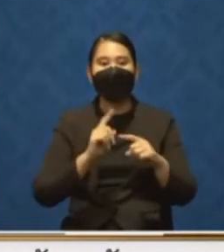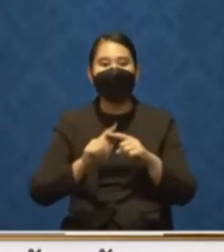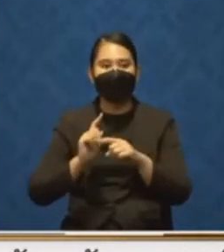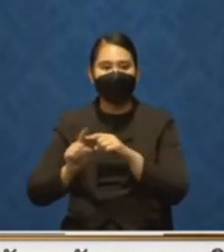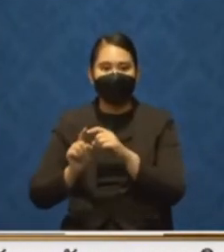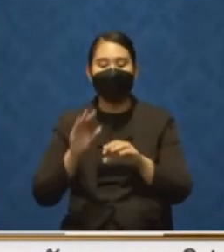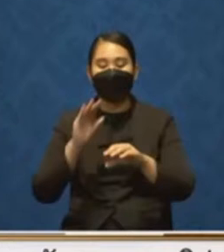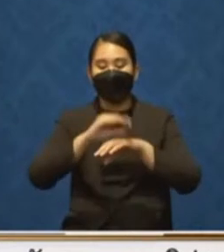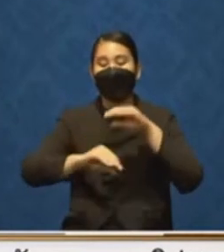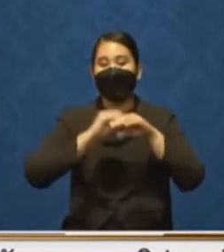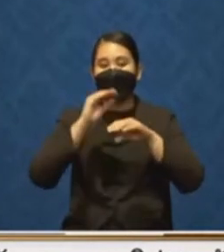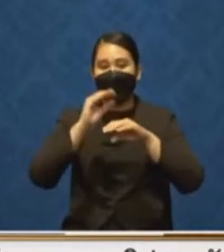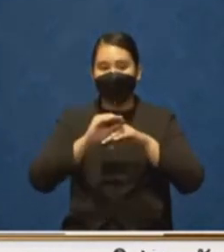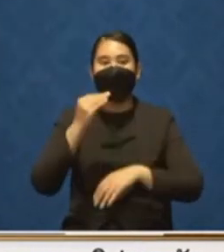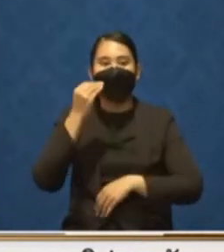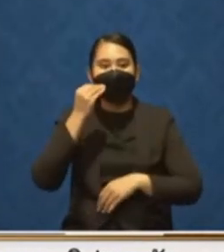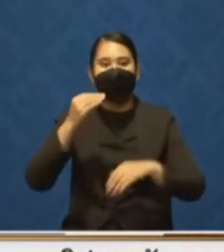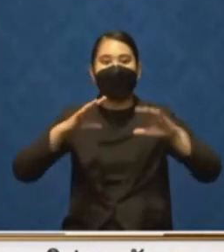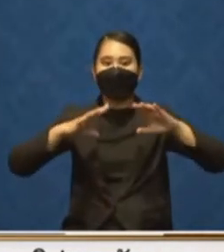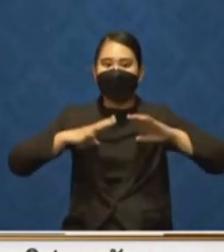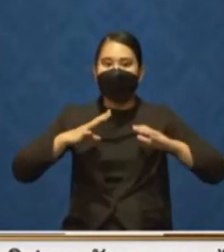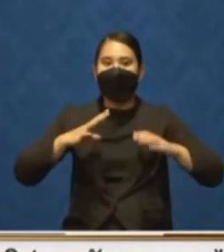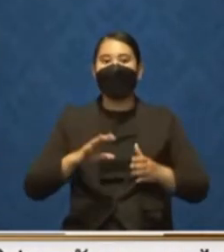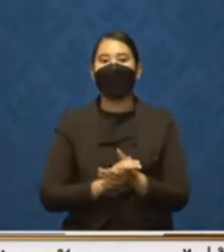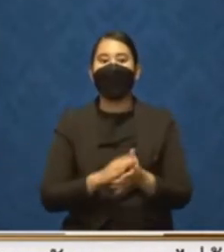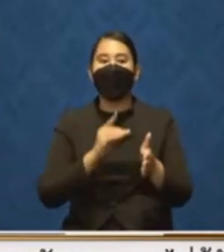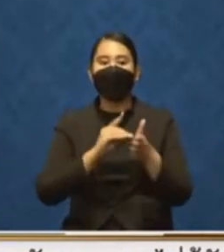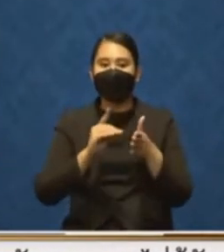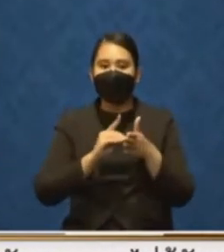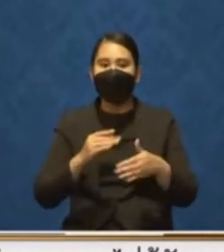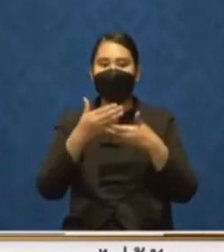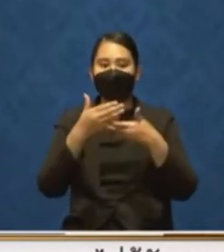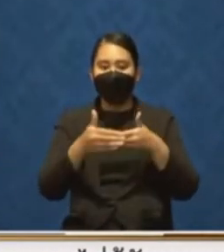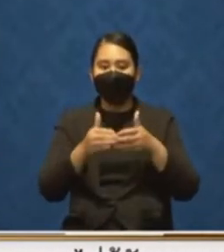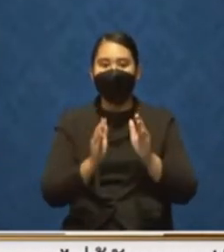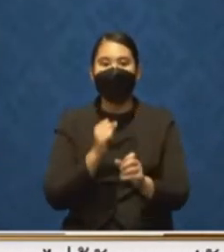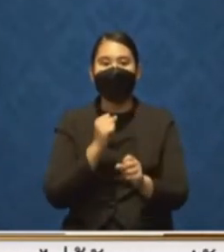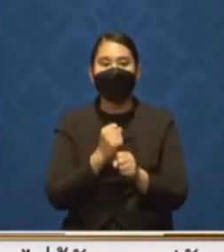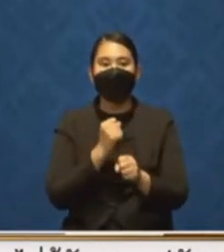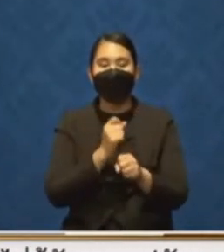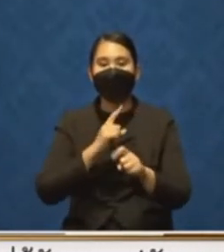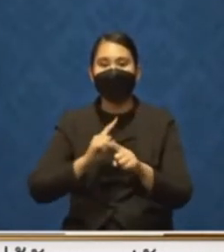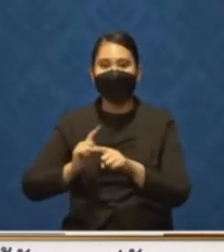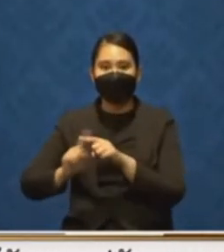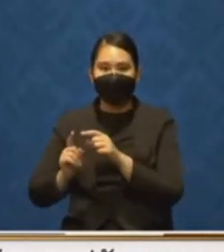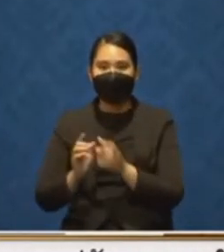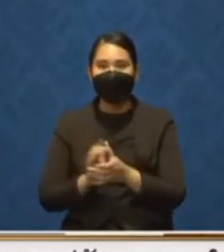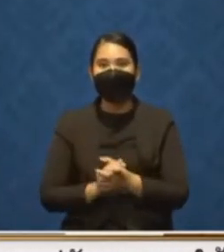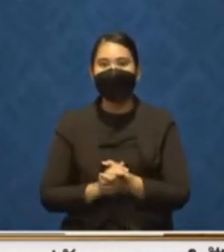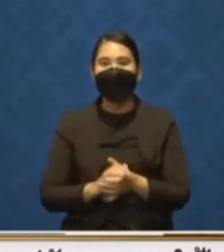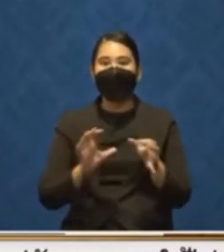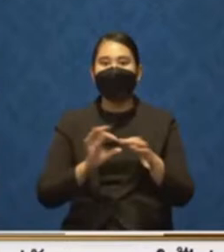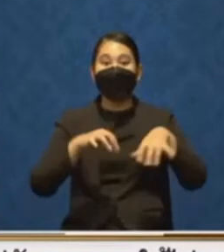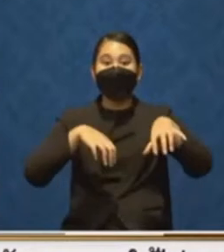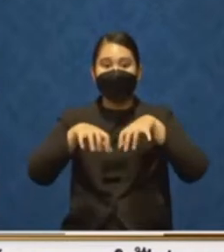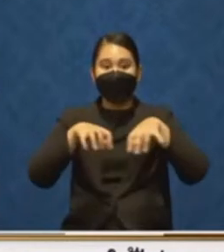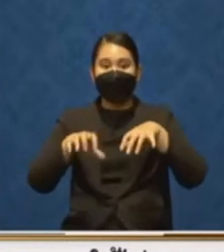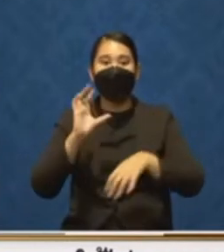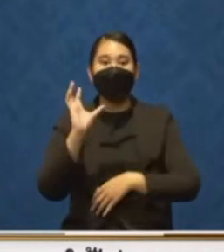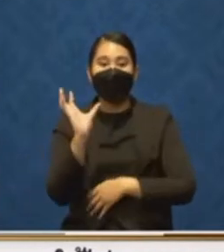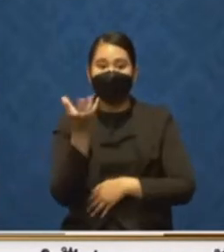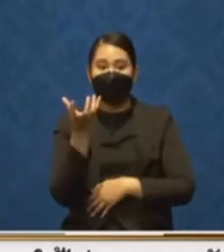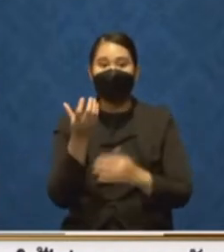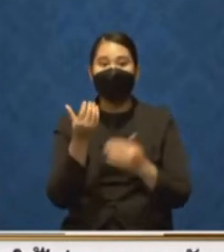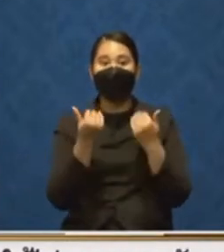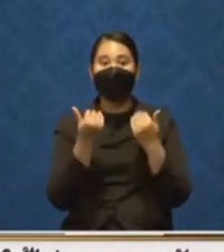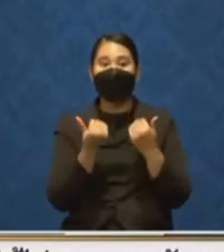อ่างๆบ้านพักที่ทำงานออฟฟิศแล้วแต่ก็แล้วแต่นะครับต้องในเรื่องของการอ่านว่าเบอร์ในถ้ำต่างโลกที่เป็น 100วัน